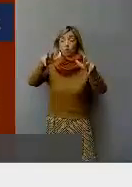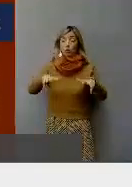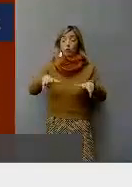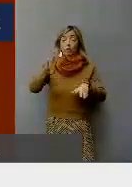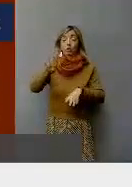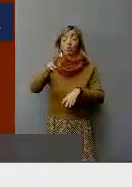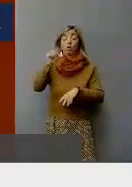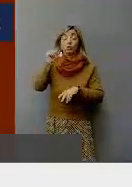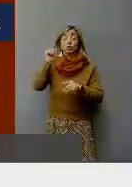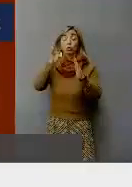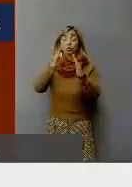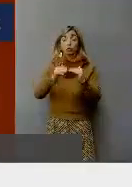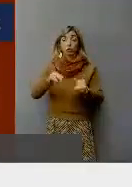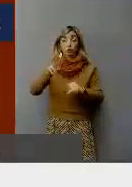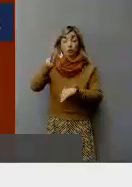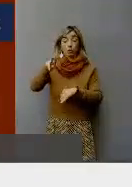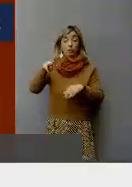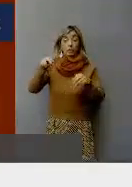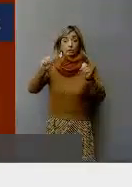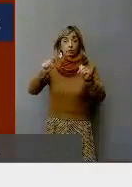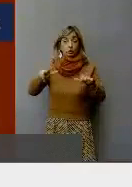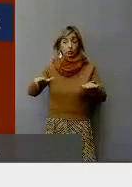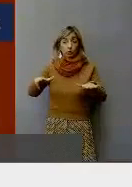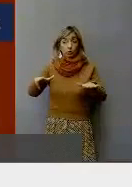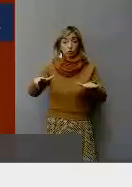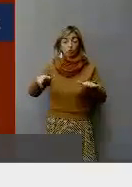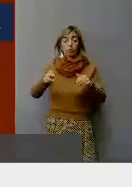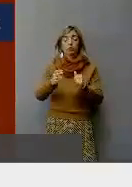2018 andava nella direzione di una sperimentazione